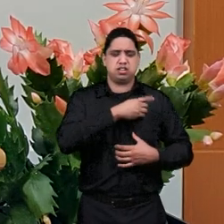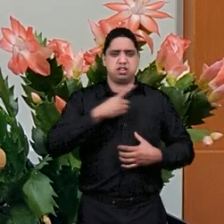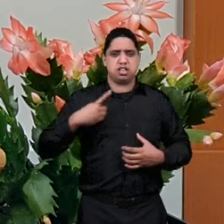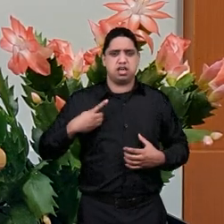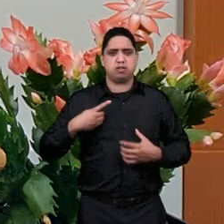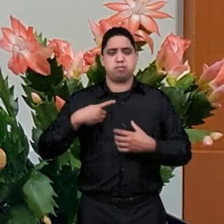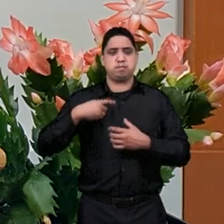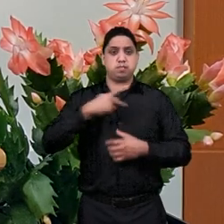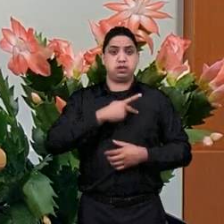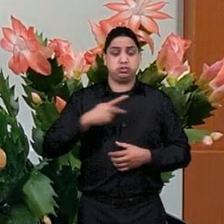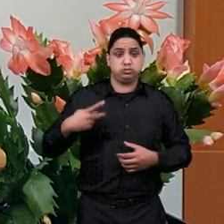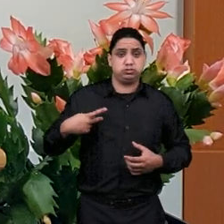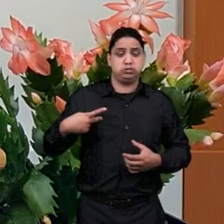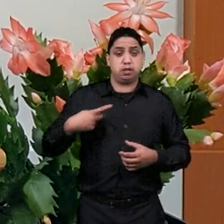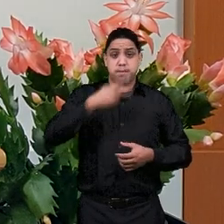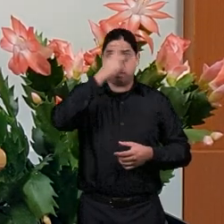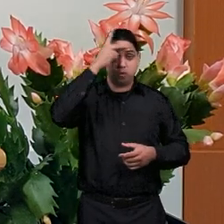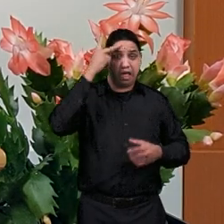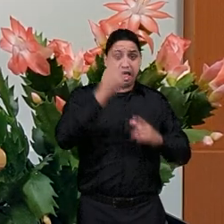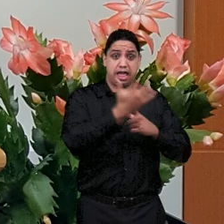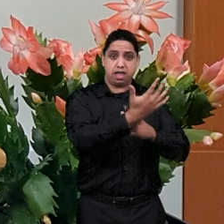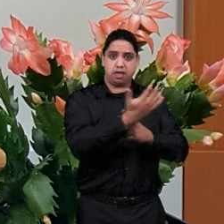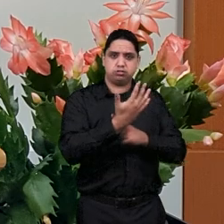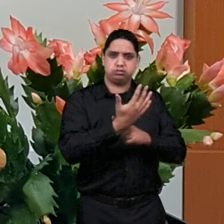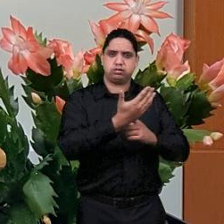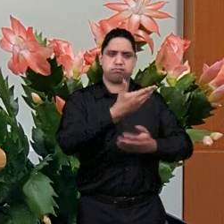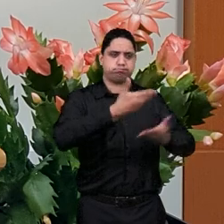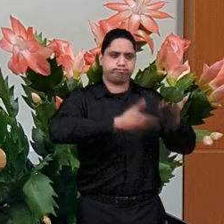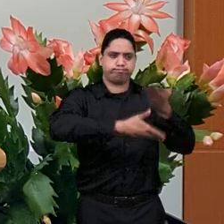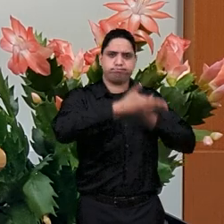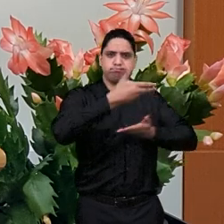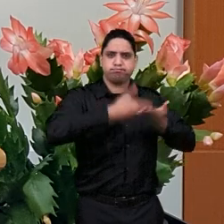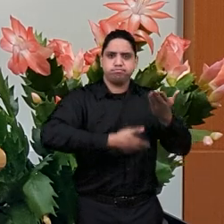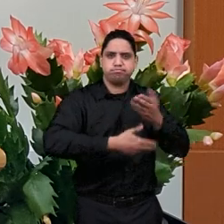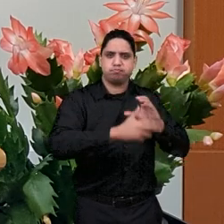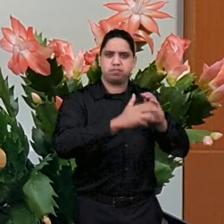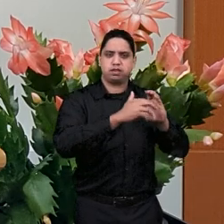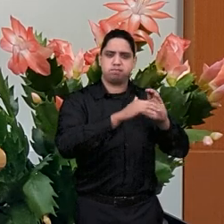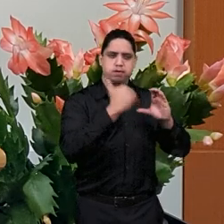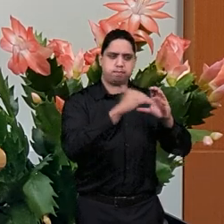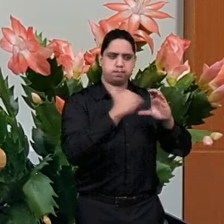qui collaborent avec les messages